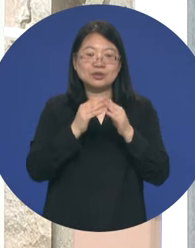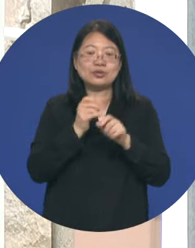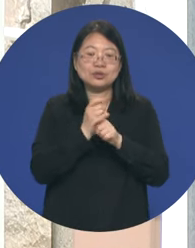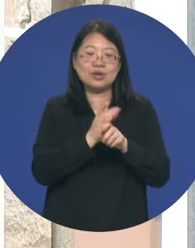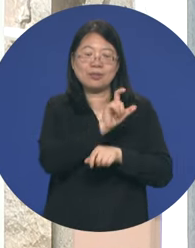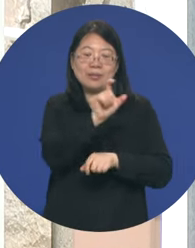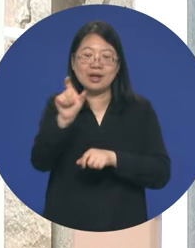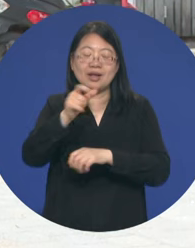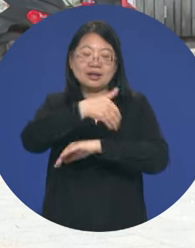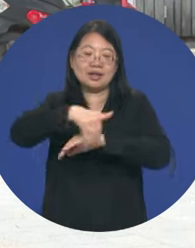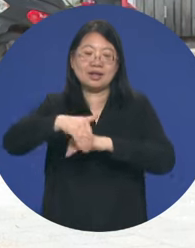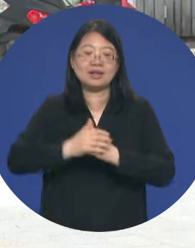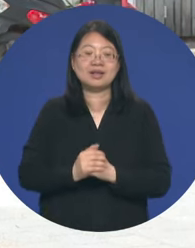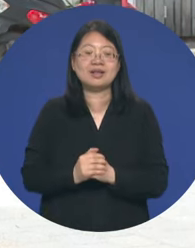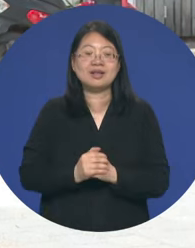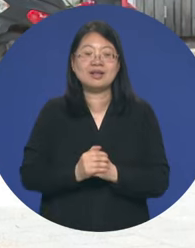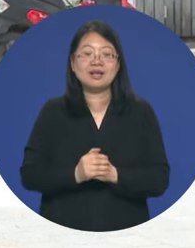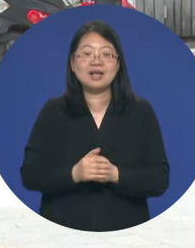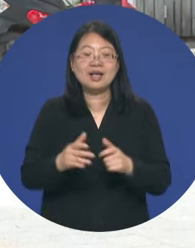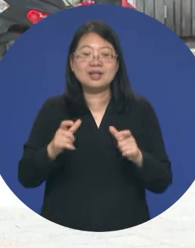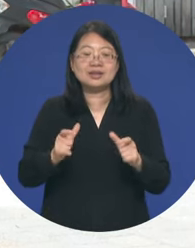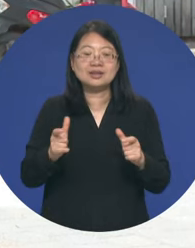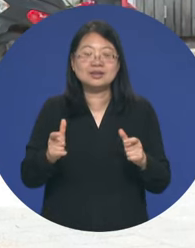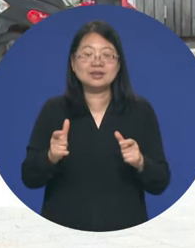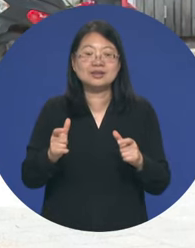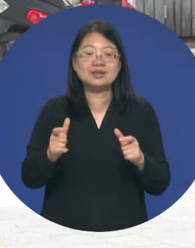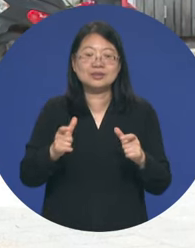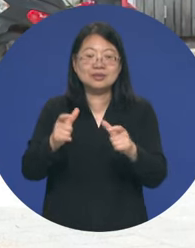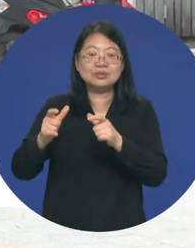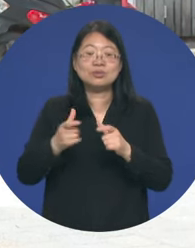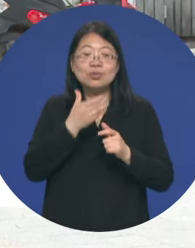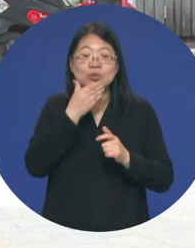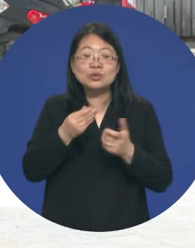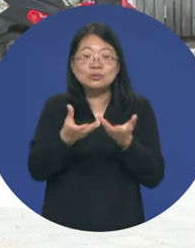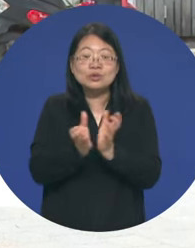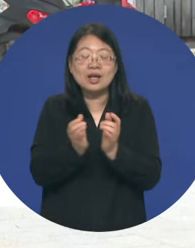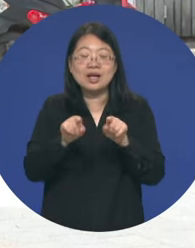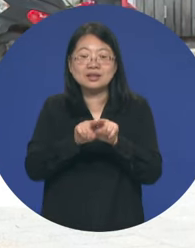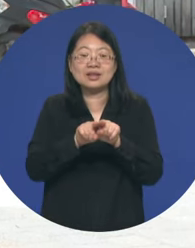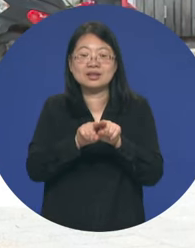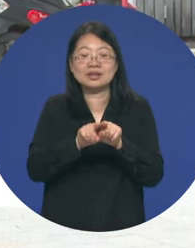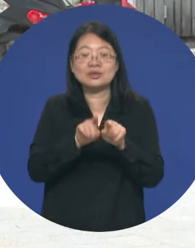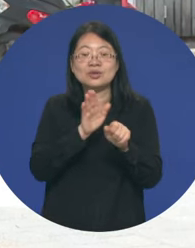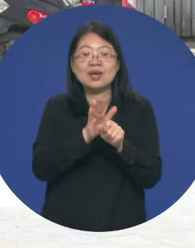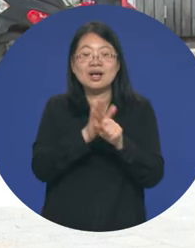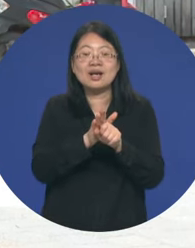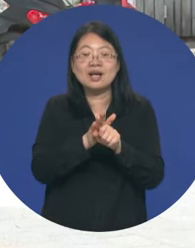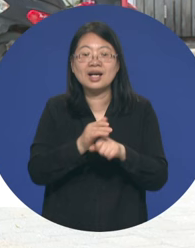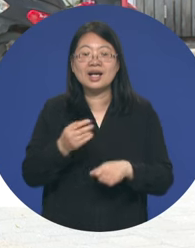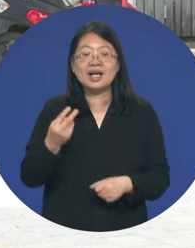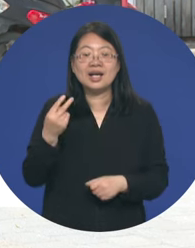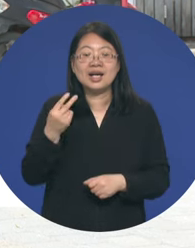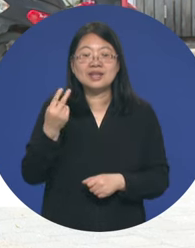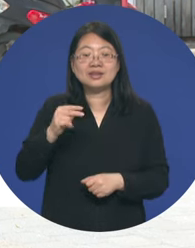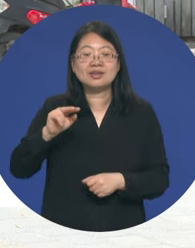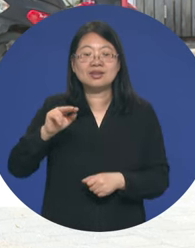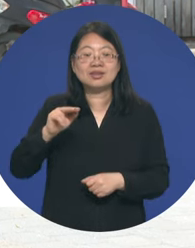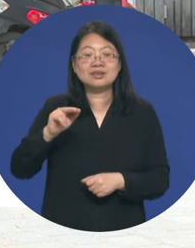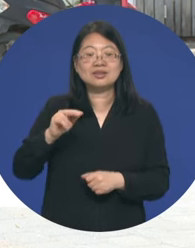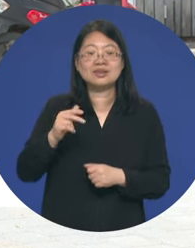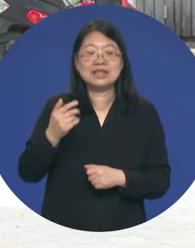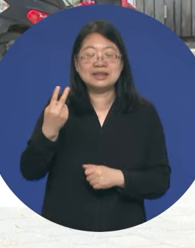추진해 나갈 계획 시군 복지 부서와 협업을 통해 2,700 가구를 선정해서 6월말 부여 완료를